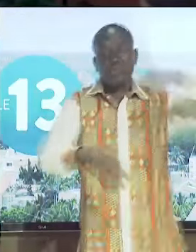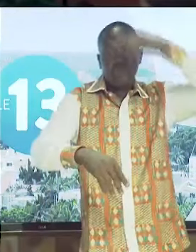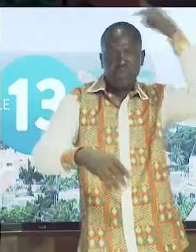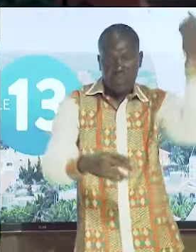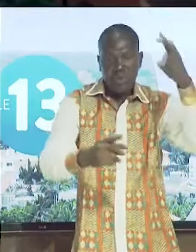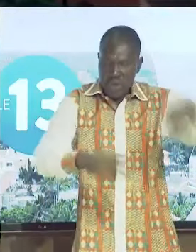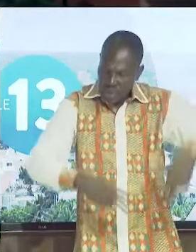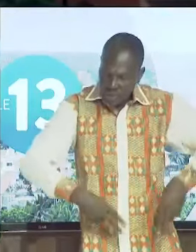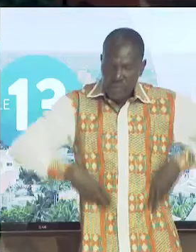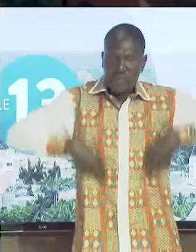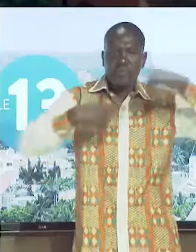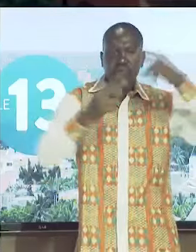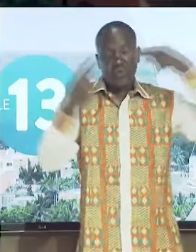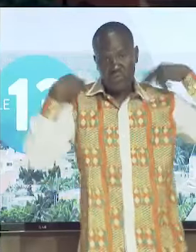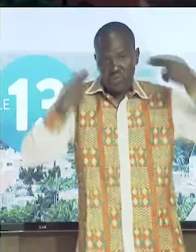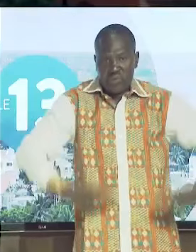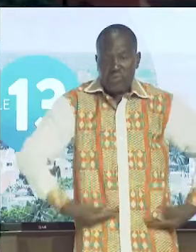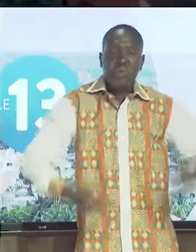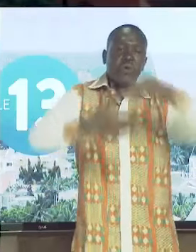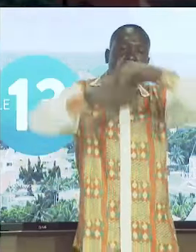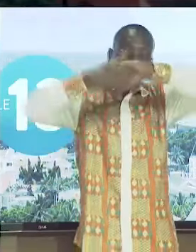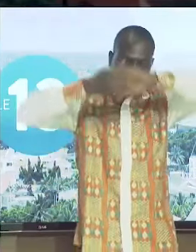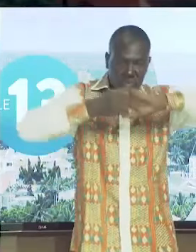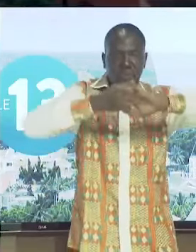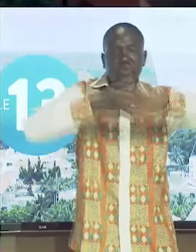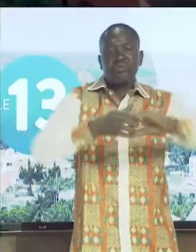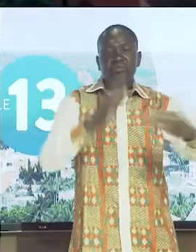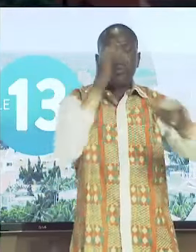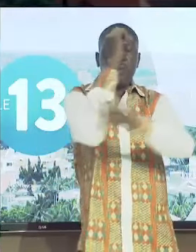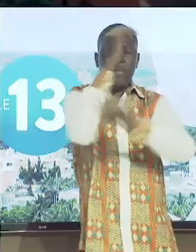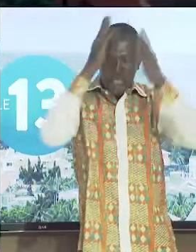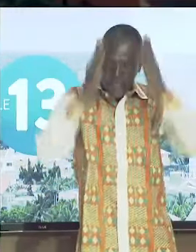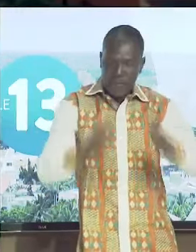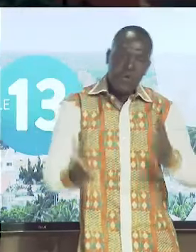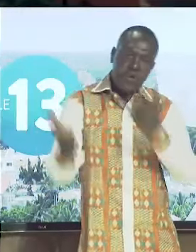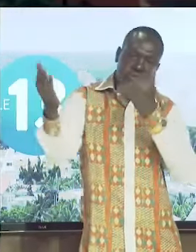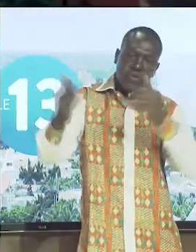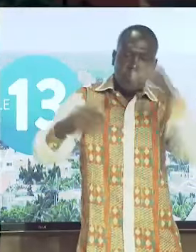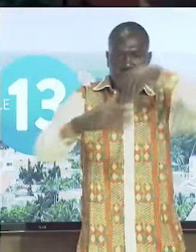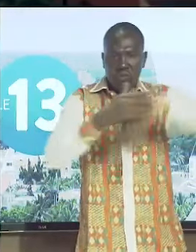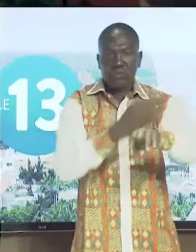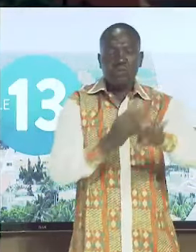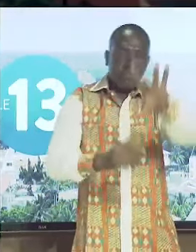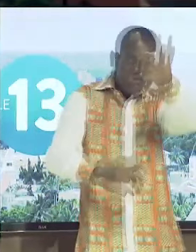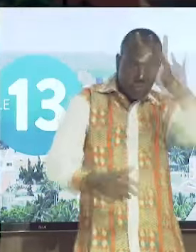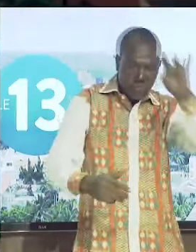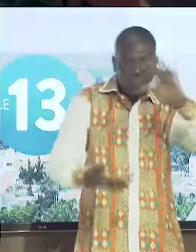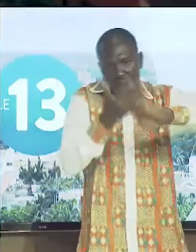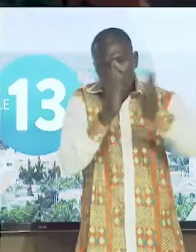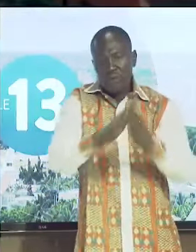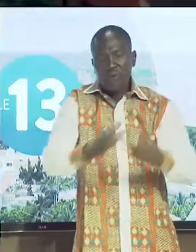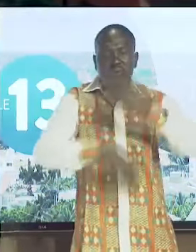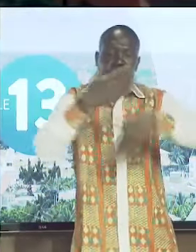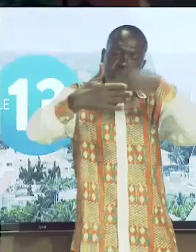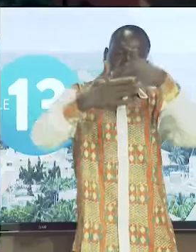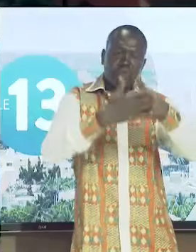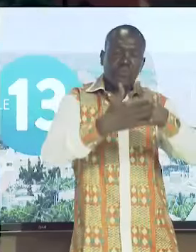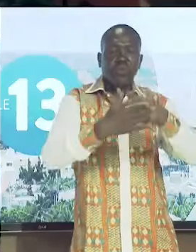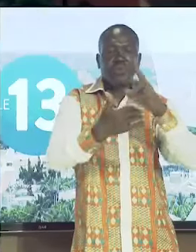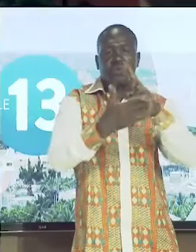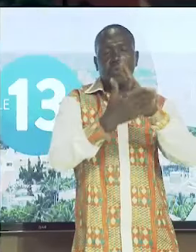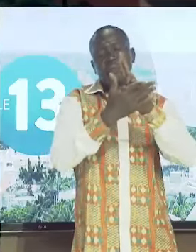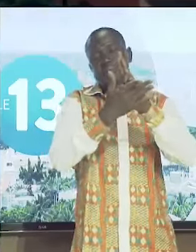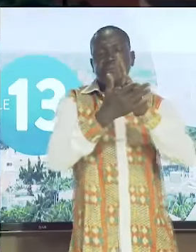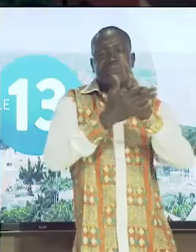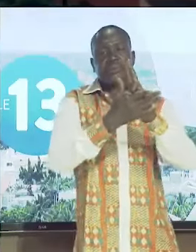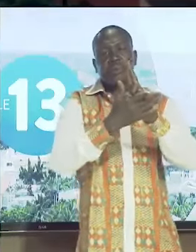Les habitants font preuve de solidarité et surtout de patriotisme en attendant de recouvrir la paix intégrale. On voit cela avec Kassoum